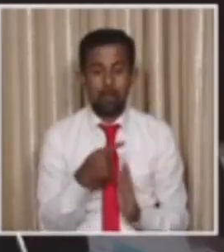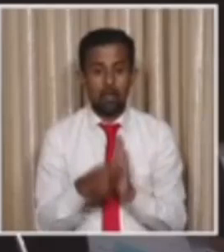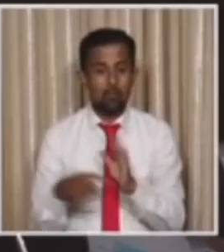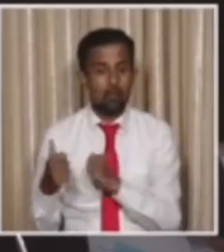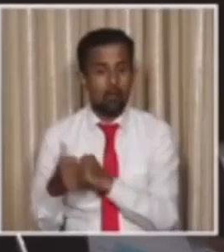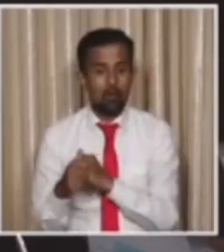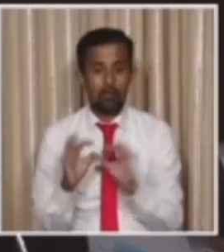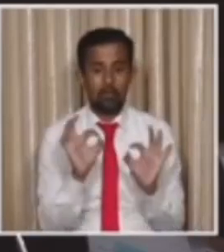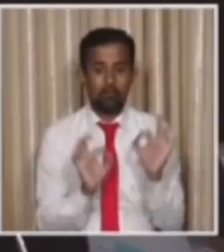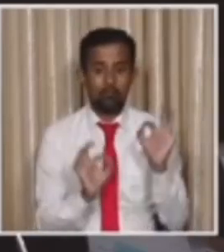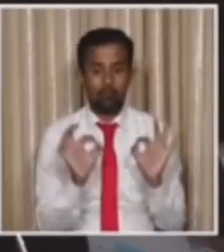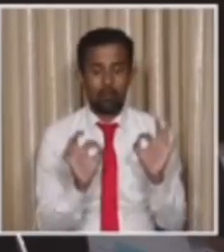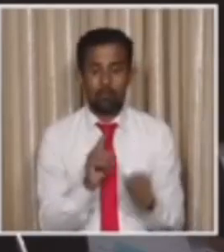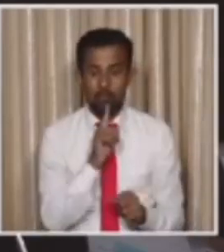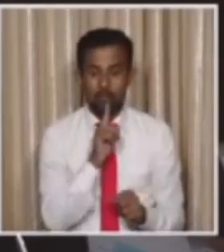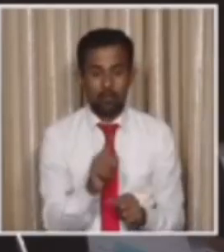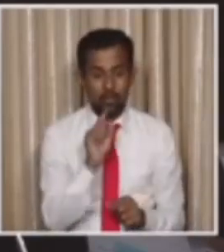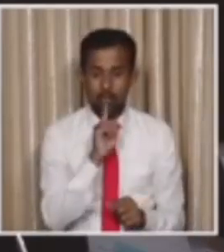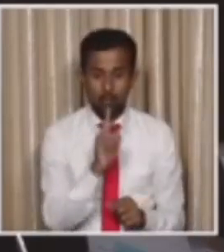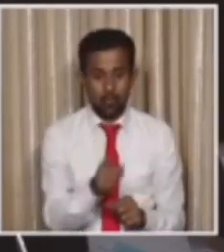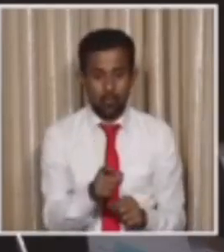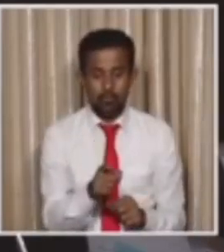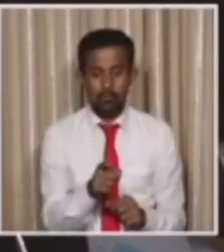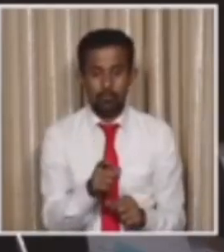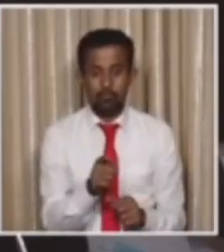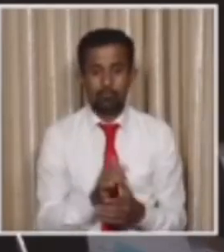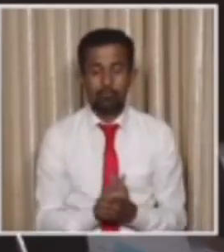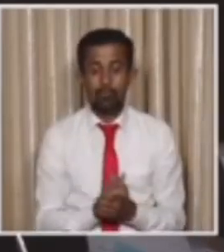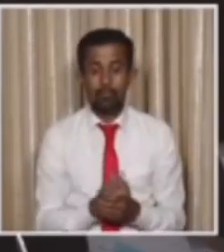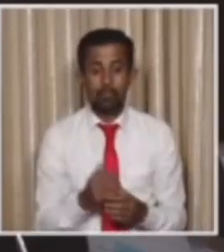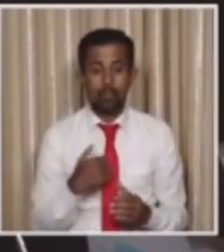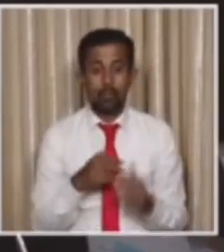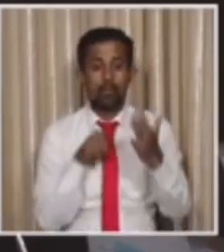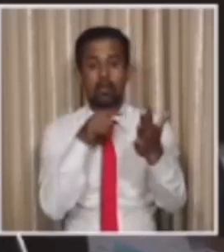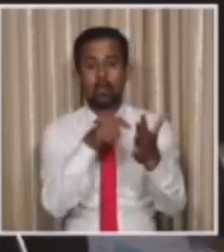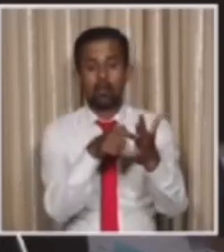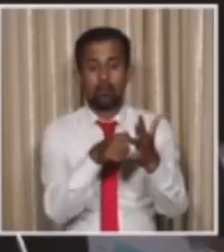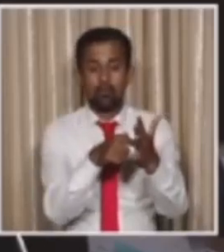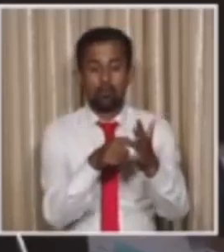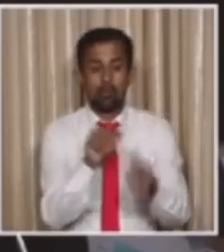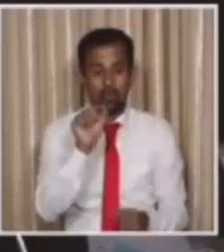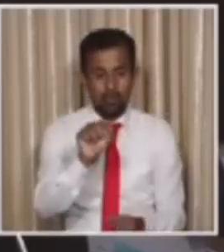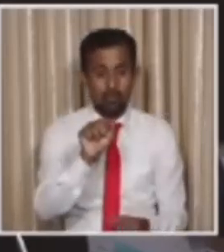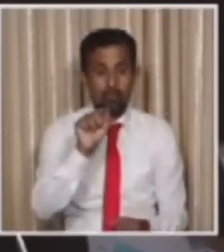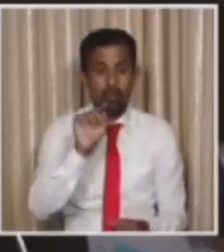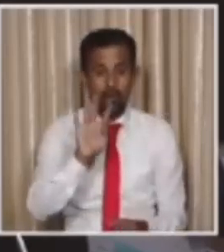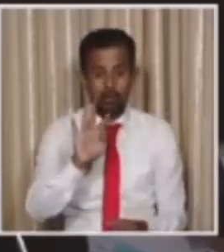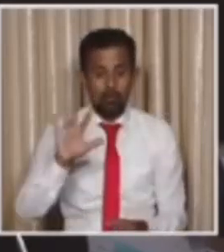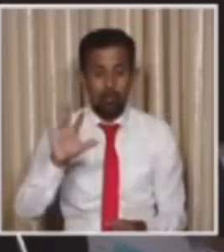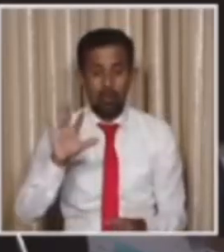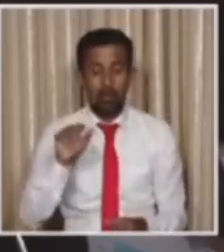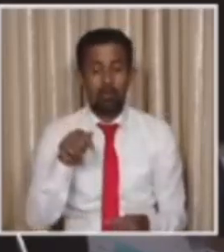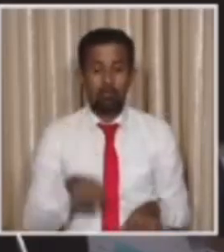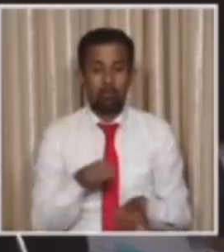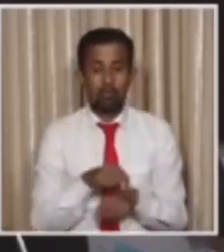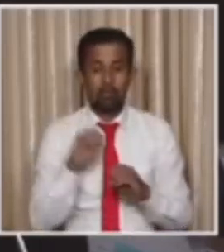එක less than 4.5 තමයි තිබිච්ච ටාගට් එක. දැන් ඒක 15%. මේ විදිහට හැමදාම මොකද කරලා